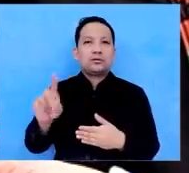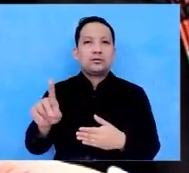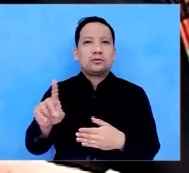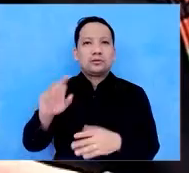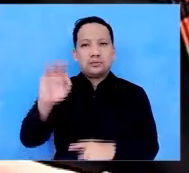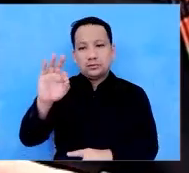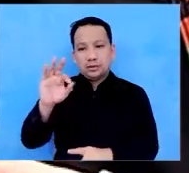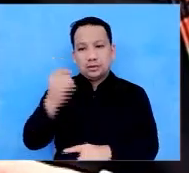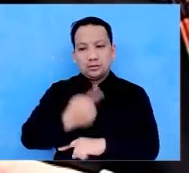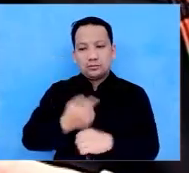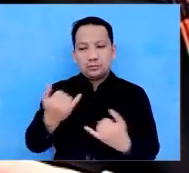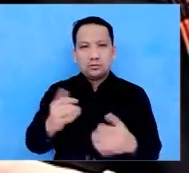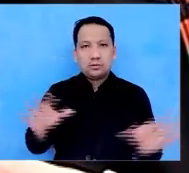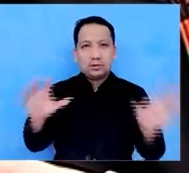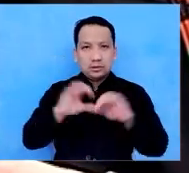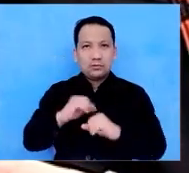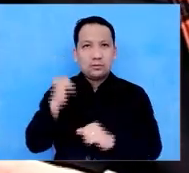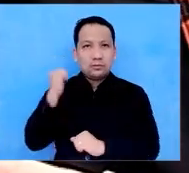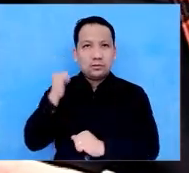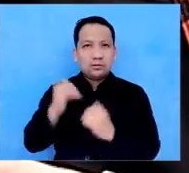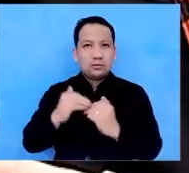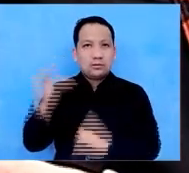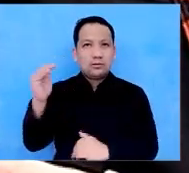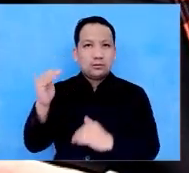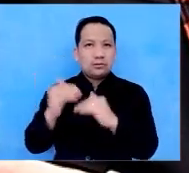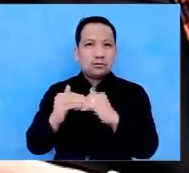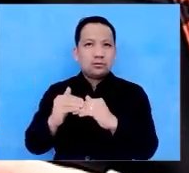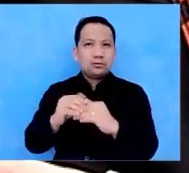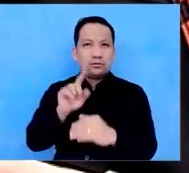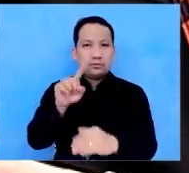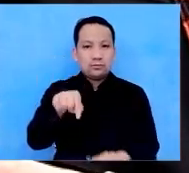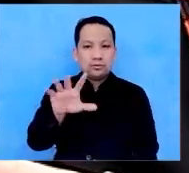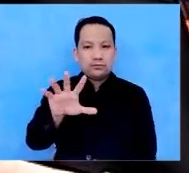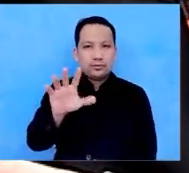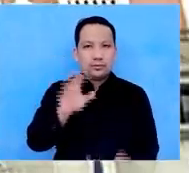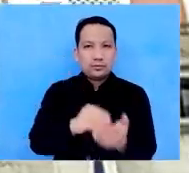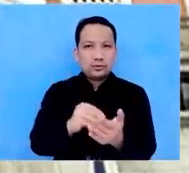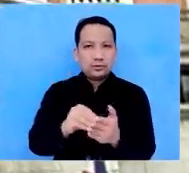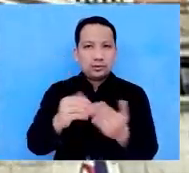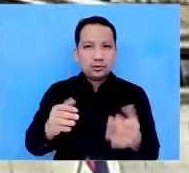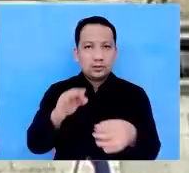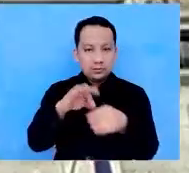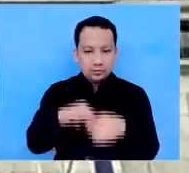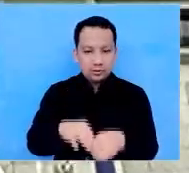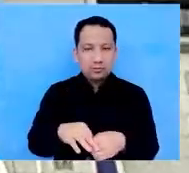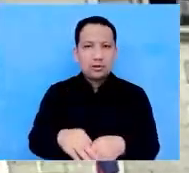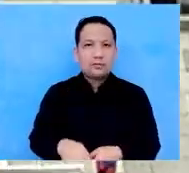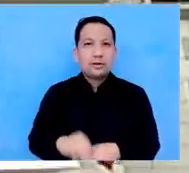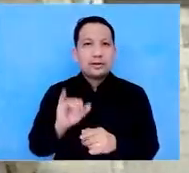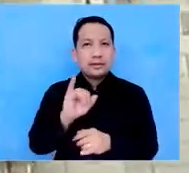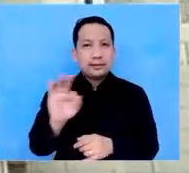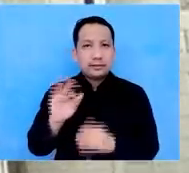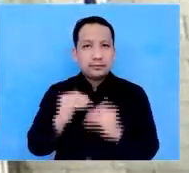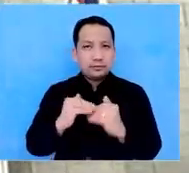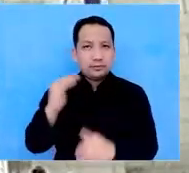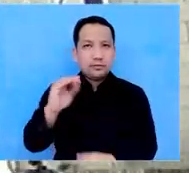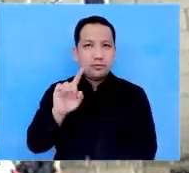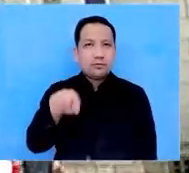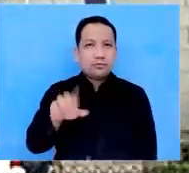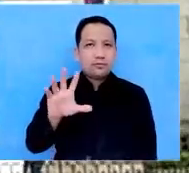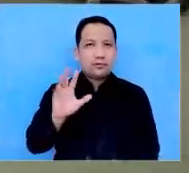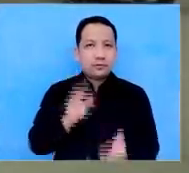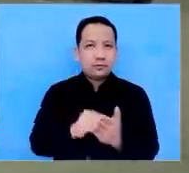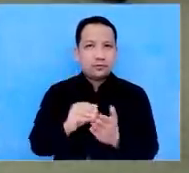ngayon, mukhang mararating na natin yung ating projection na 1.5 million na botante. Kung sakaling umabot ng 1.5 million